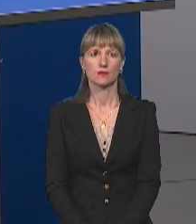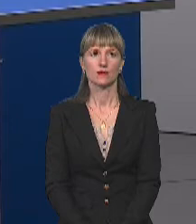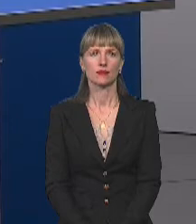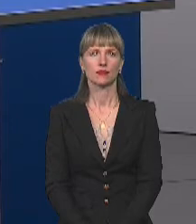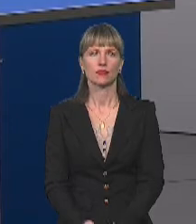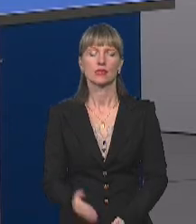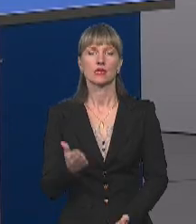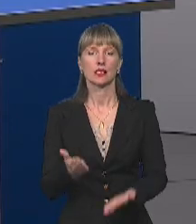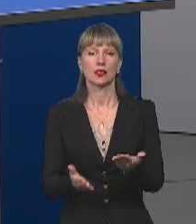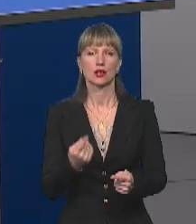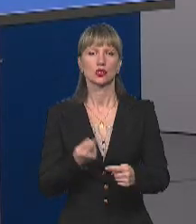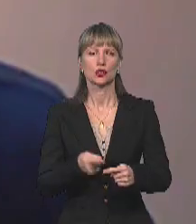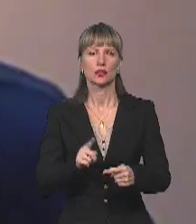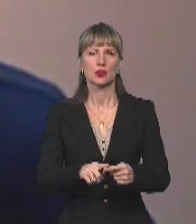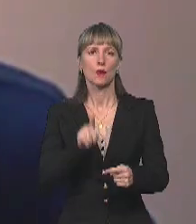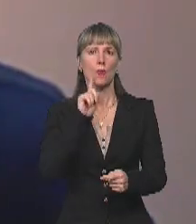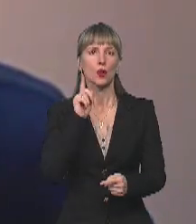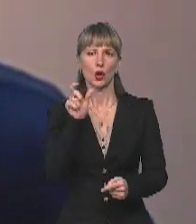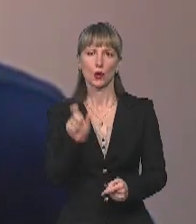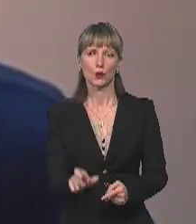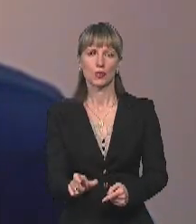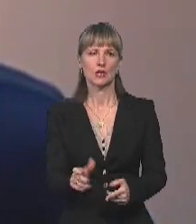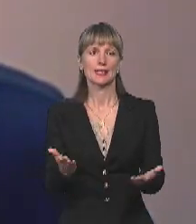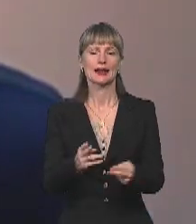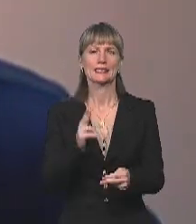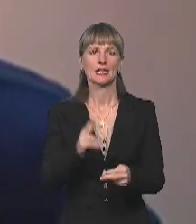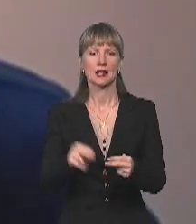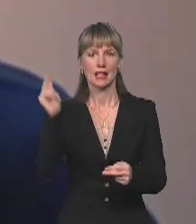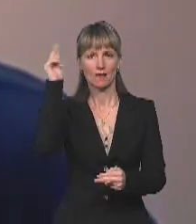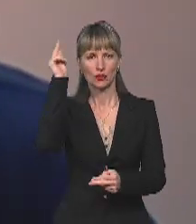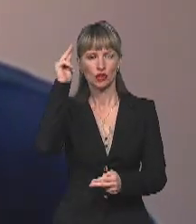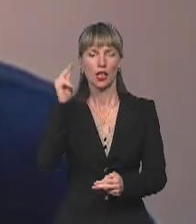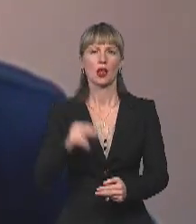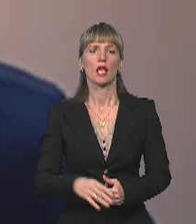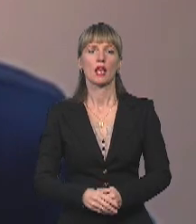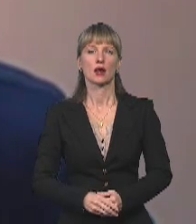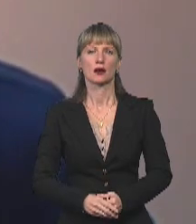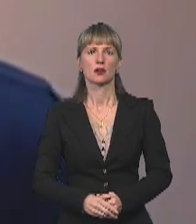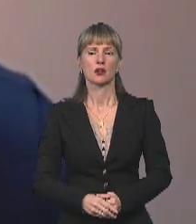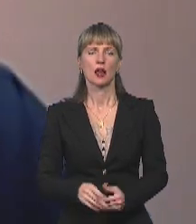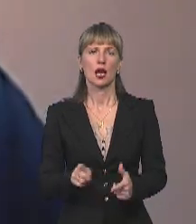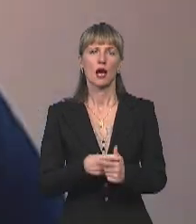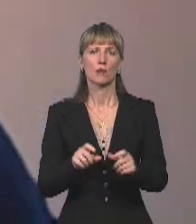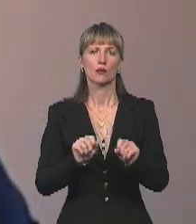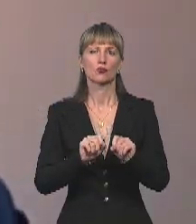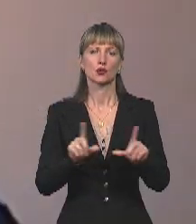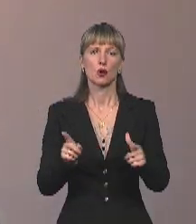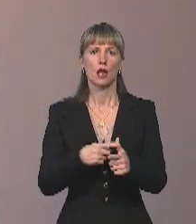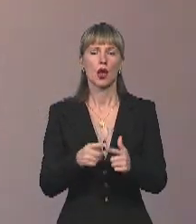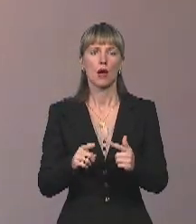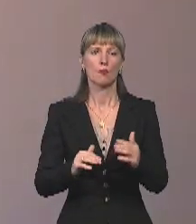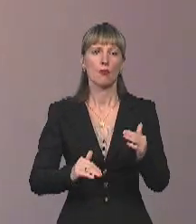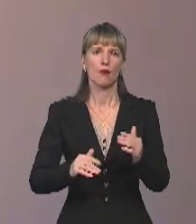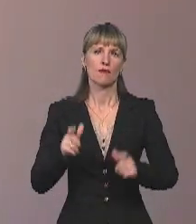Якщо це молода людина, яка закінчила навчання або в школі, або в вищому